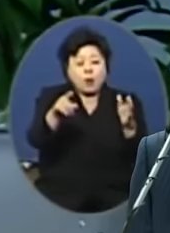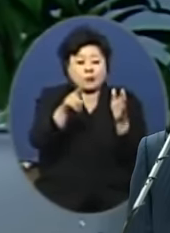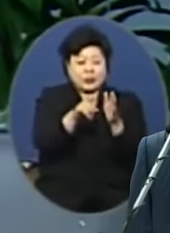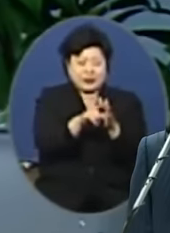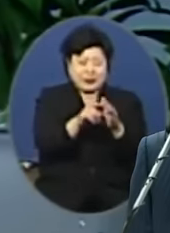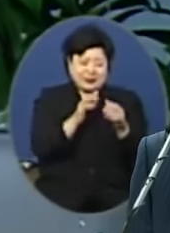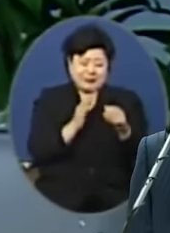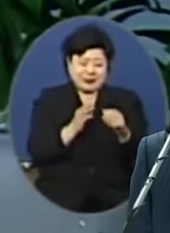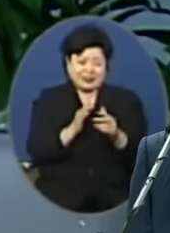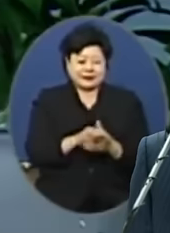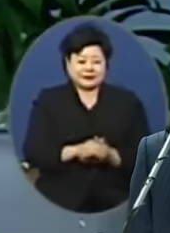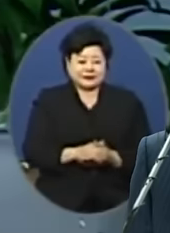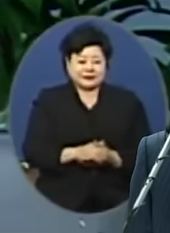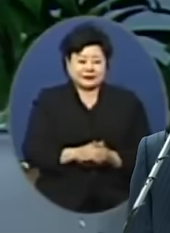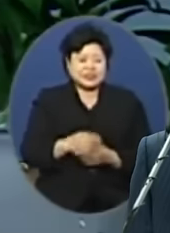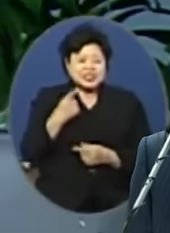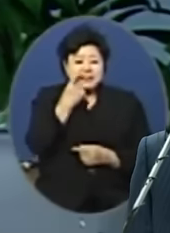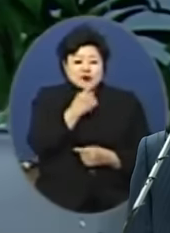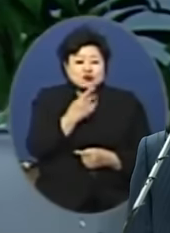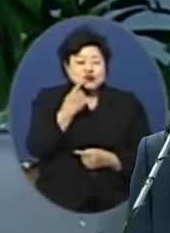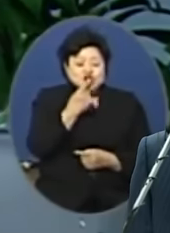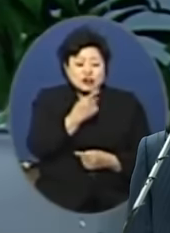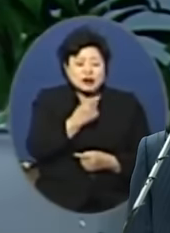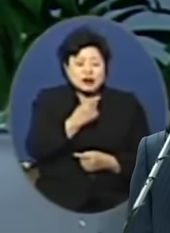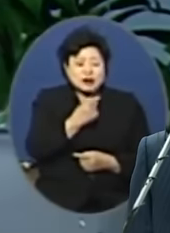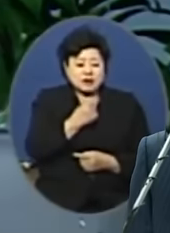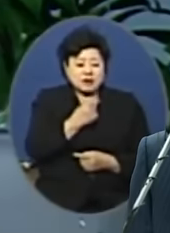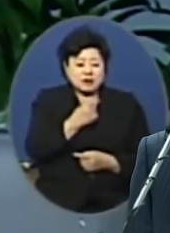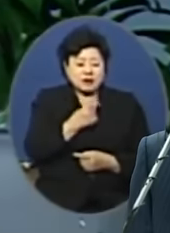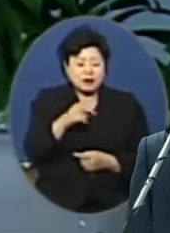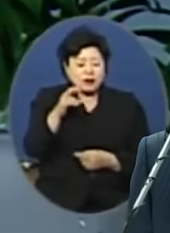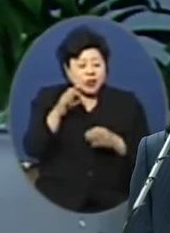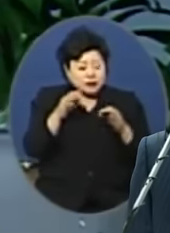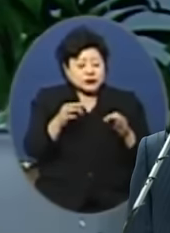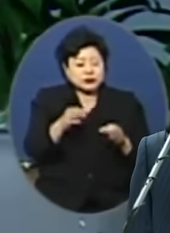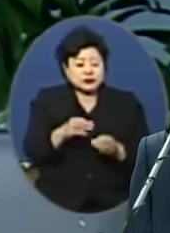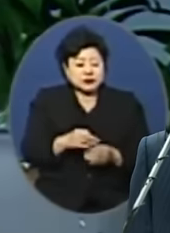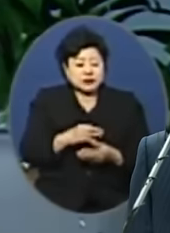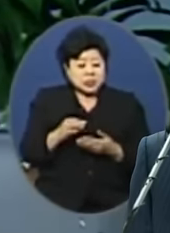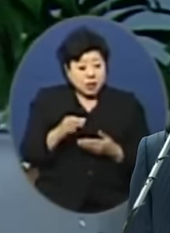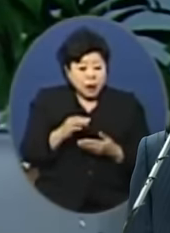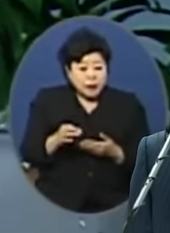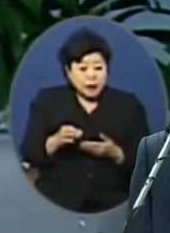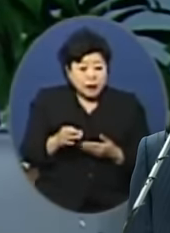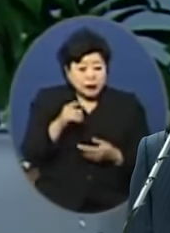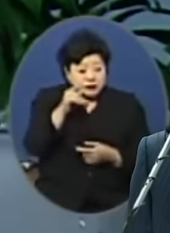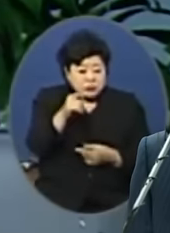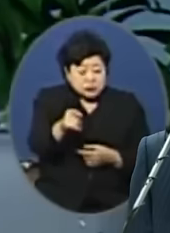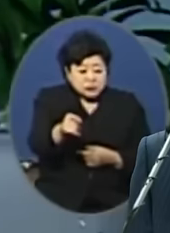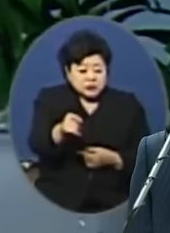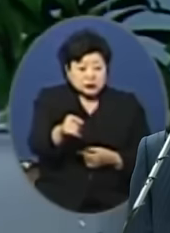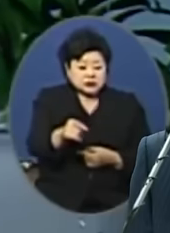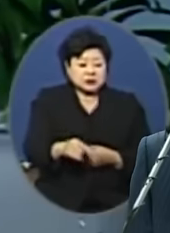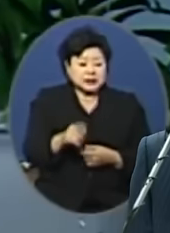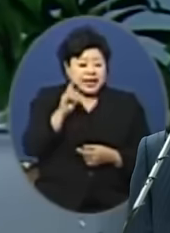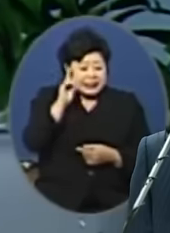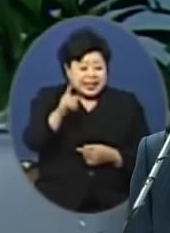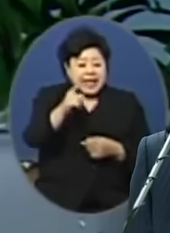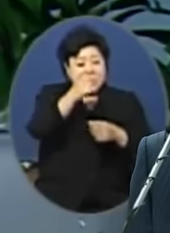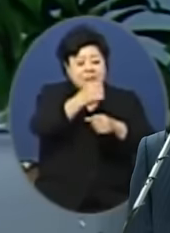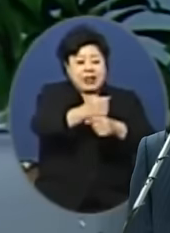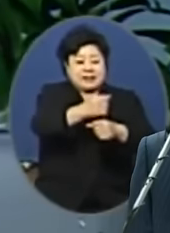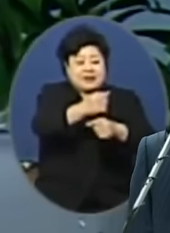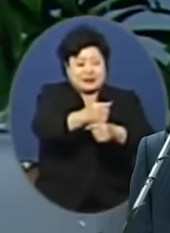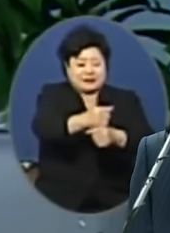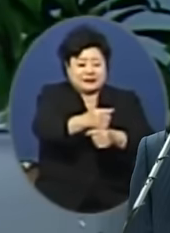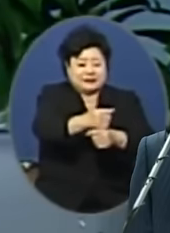믿으십시오. 그리고 입술로 흥얼거리고 노래하듯이 흥얼거리고 다니면 그것이 나가서 내일을 만들어 놓는